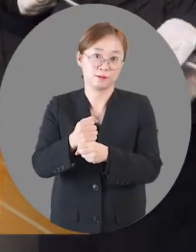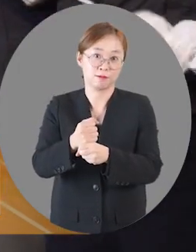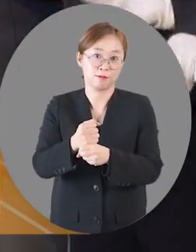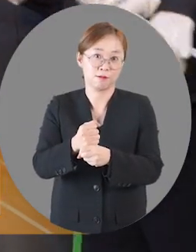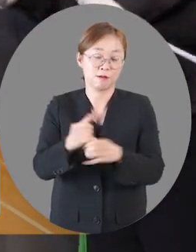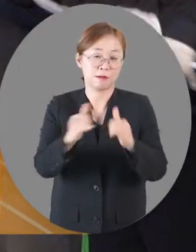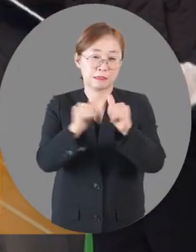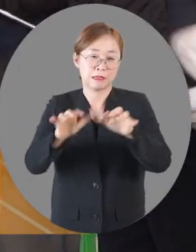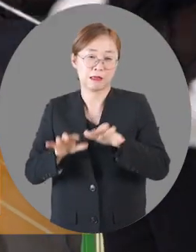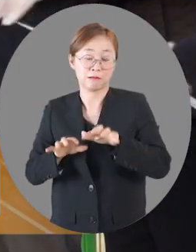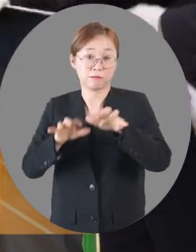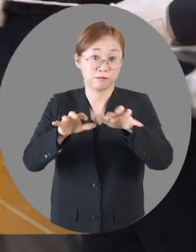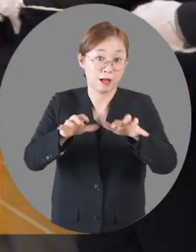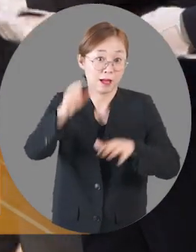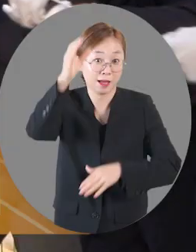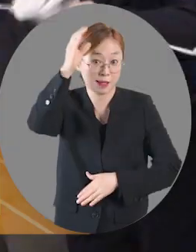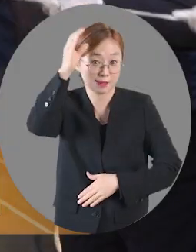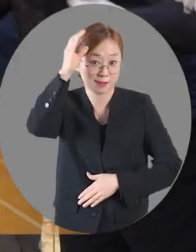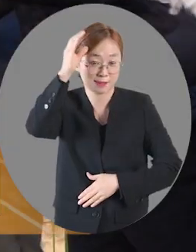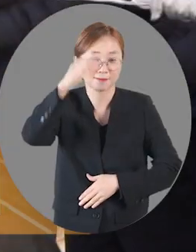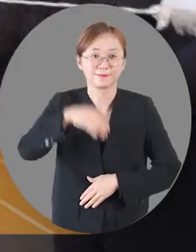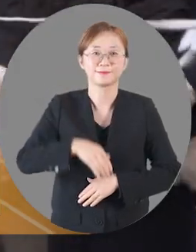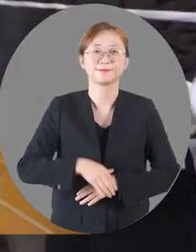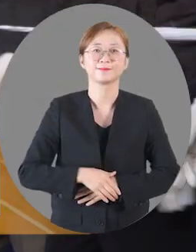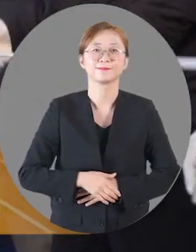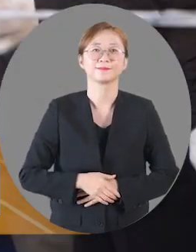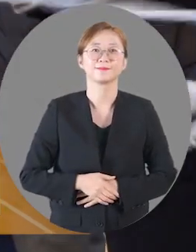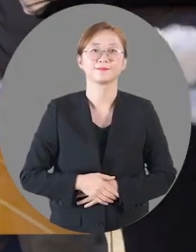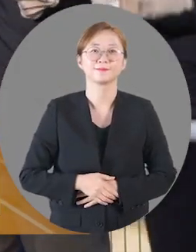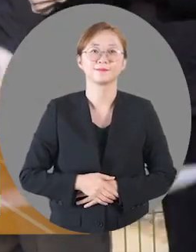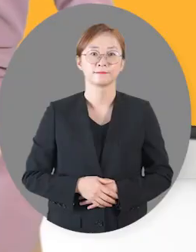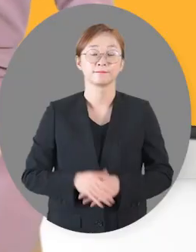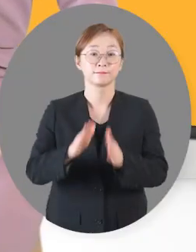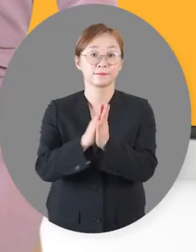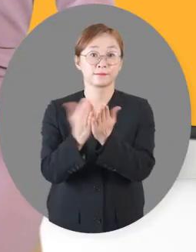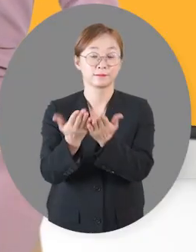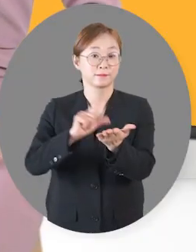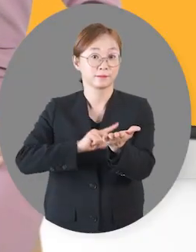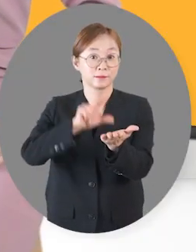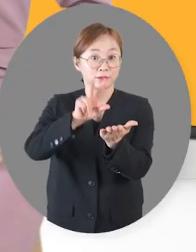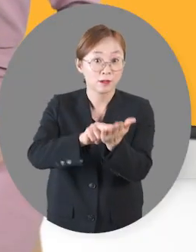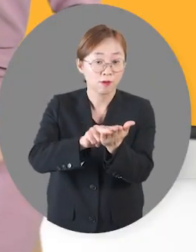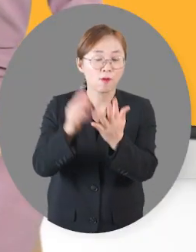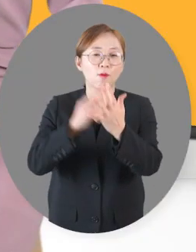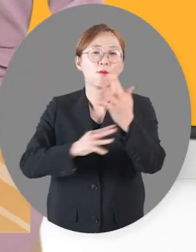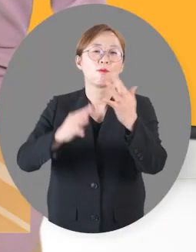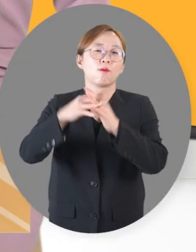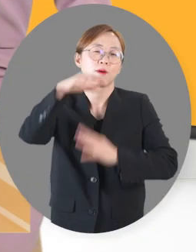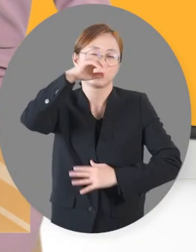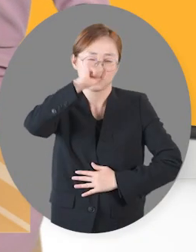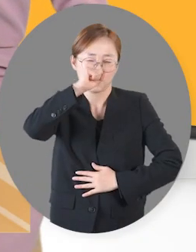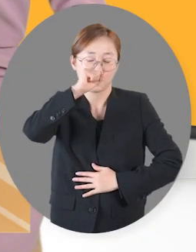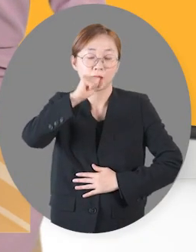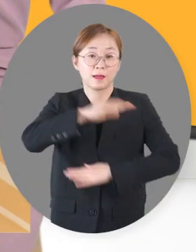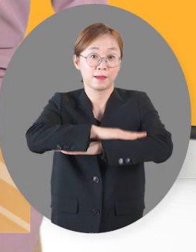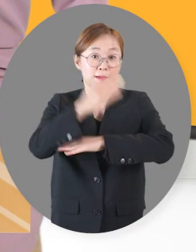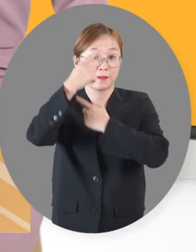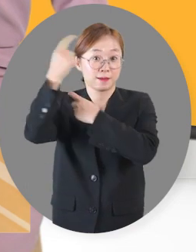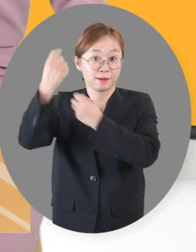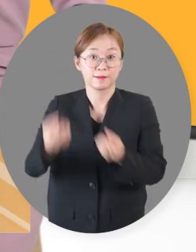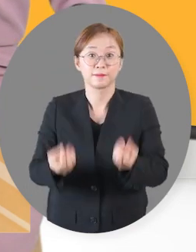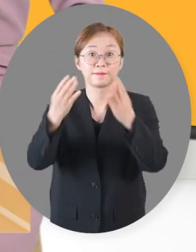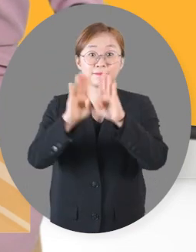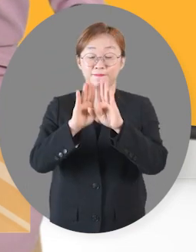조성돼 다목적으로 활용이 가능할 것으로 기대하고 있습니다. 공주가 좋다 3권 발간 기념